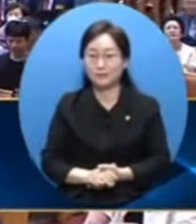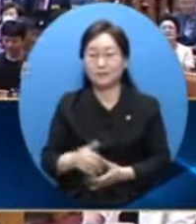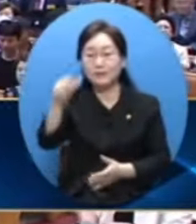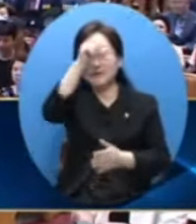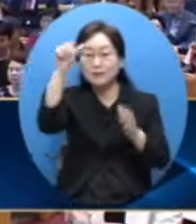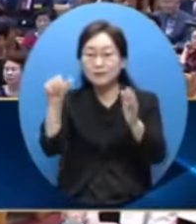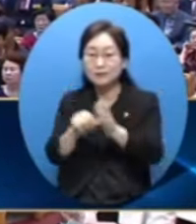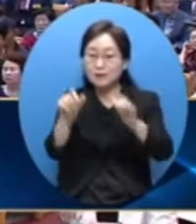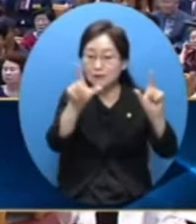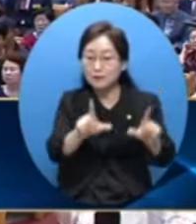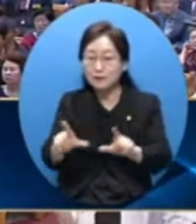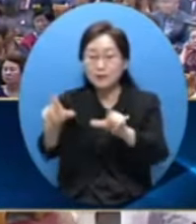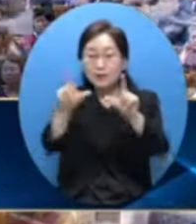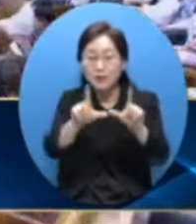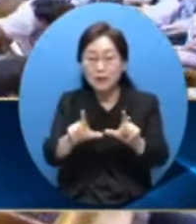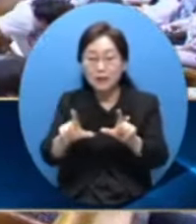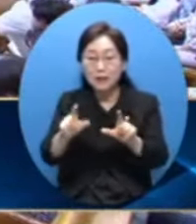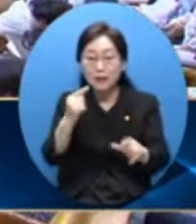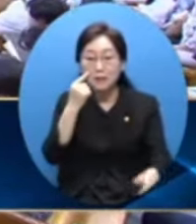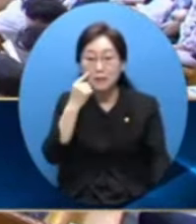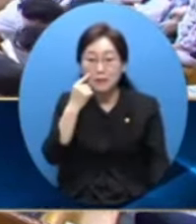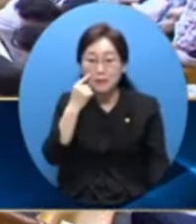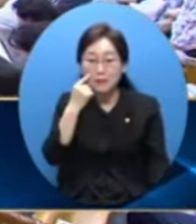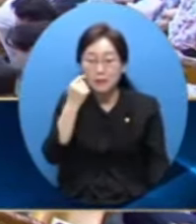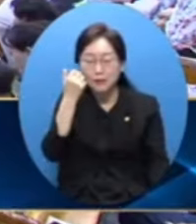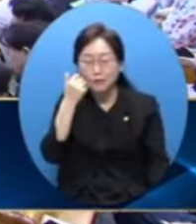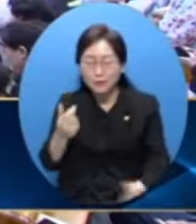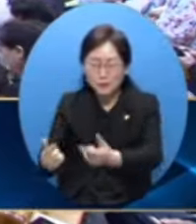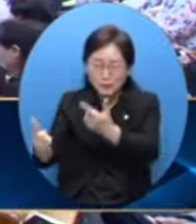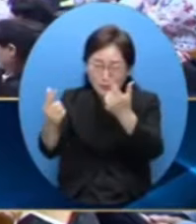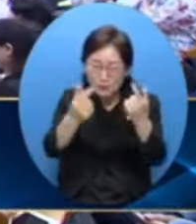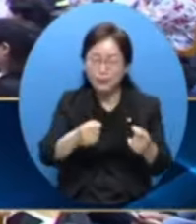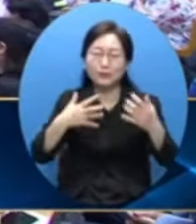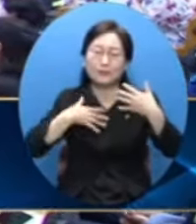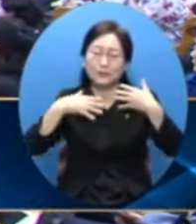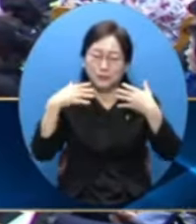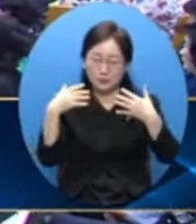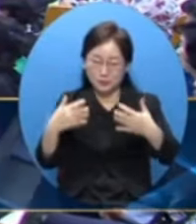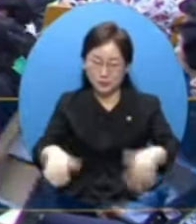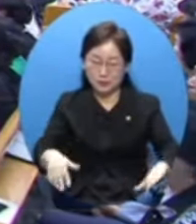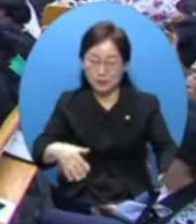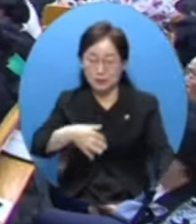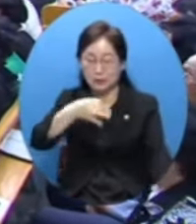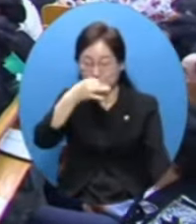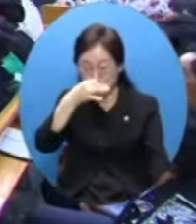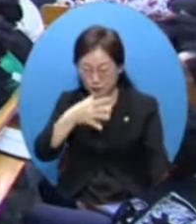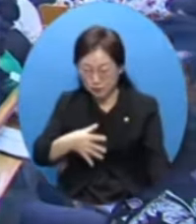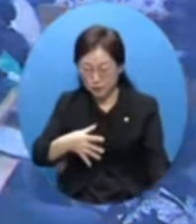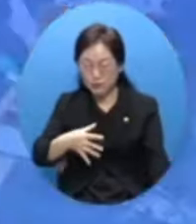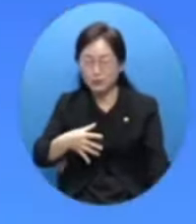인생을 살다 보면 누구나 피곤하고 지칠 때가 있습니다.